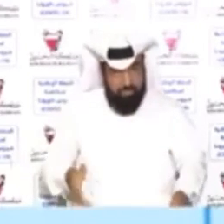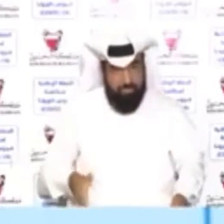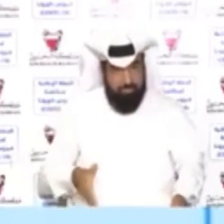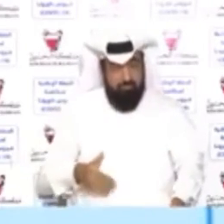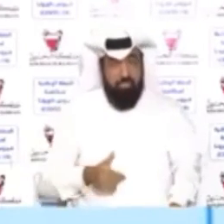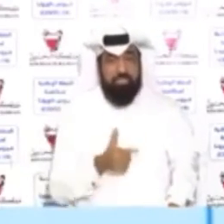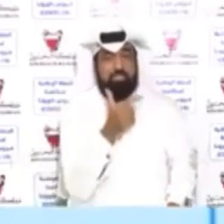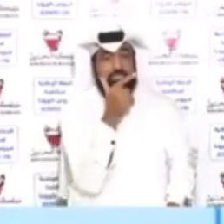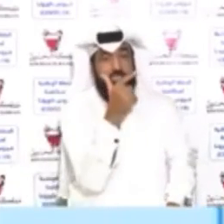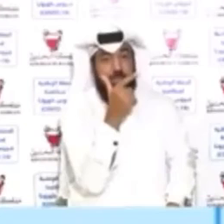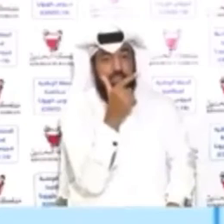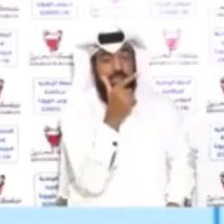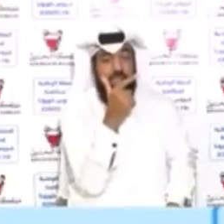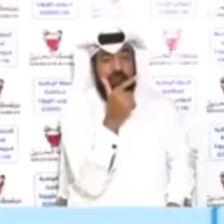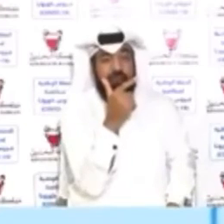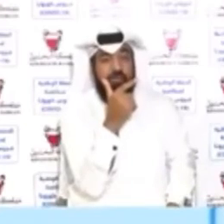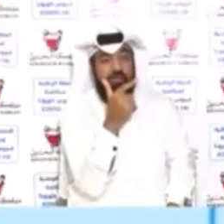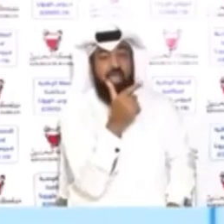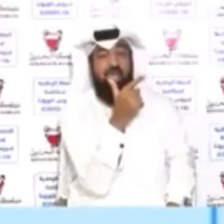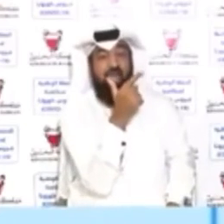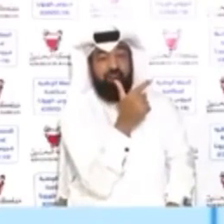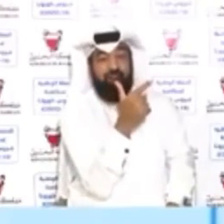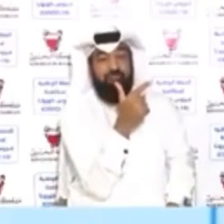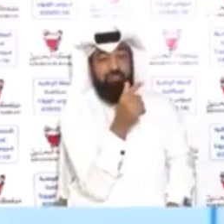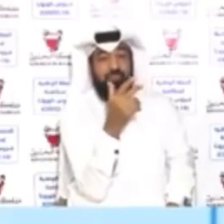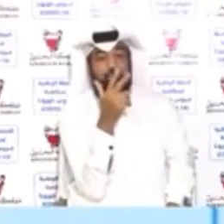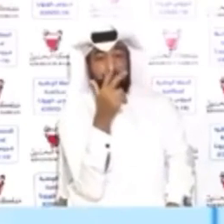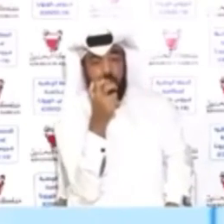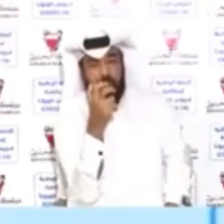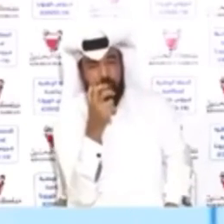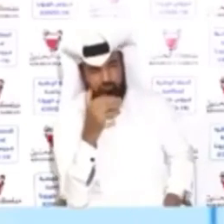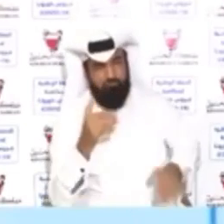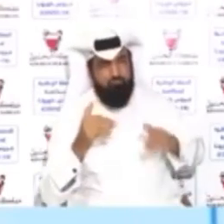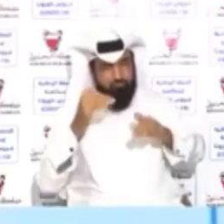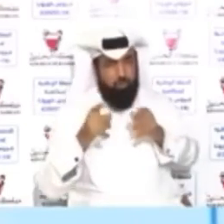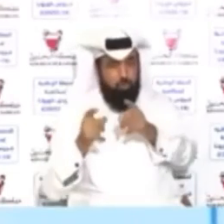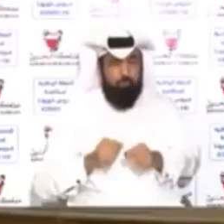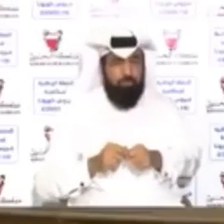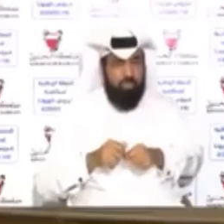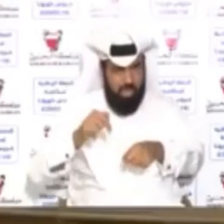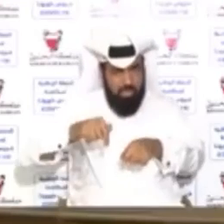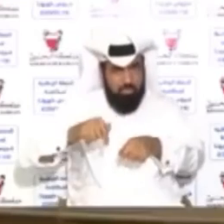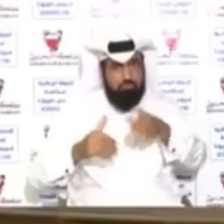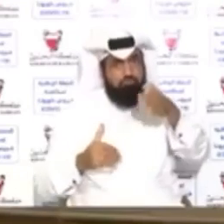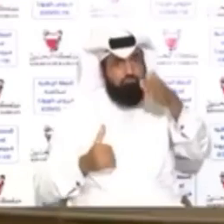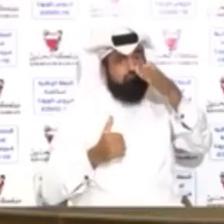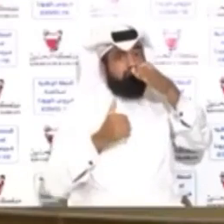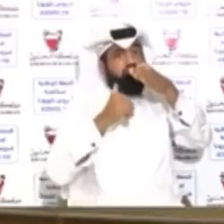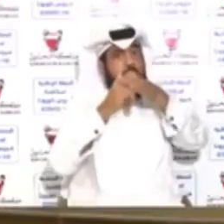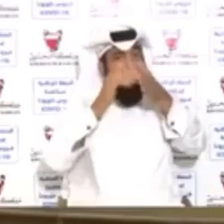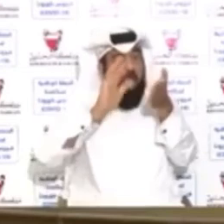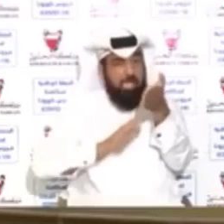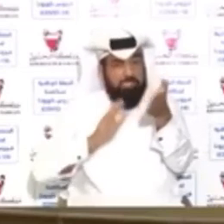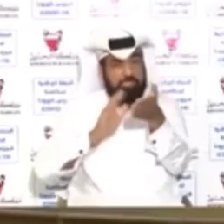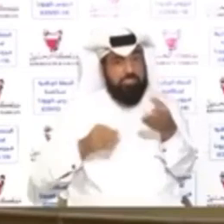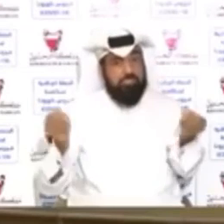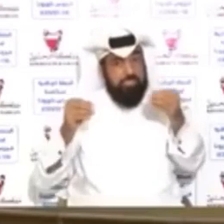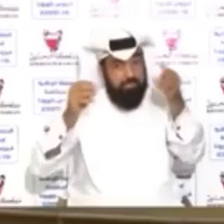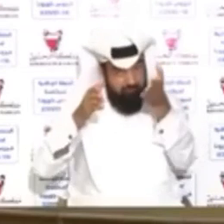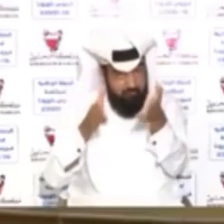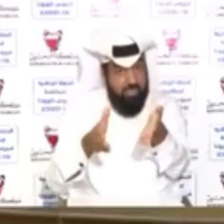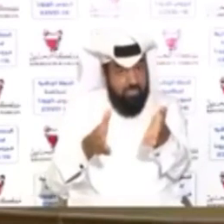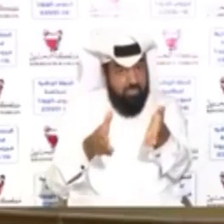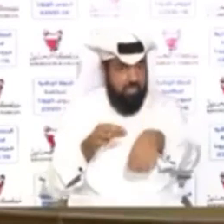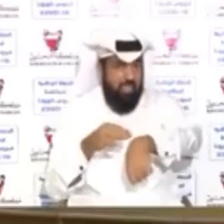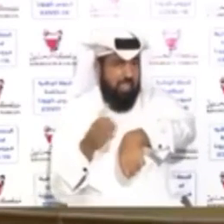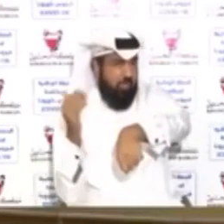7258 حالة في البحرين، هل تعد يعني مرتفعة للغاية كما يصفها مقارنة بعدد الحالات